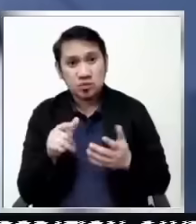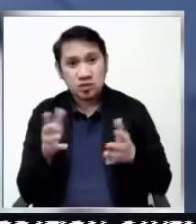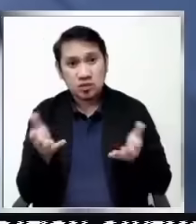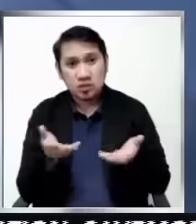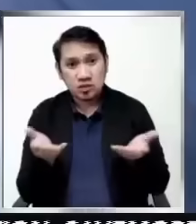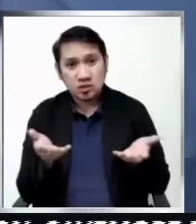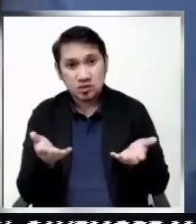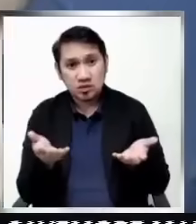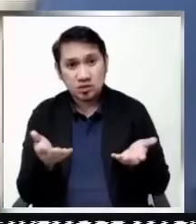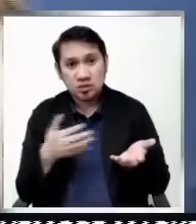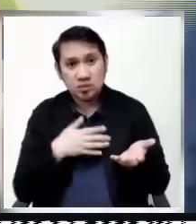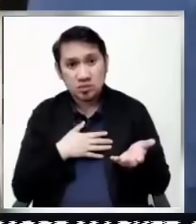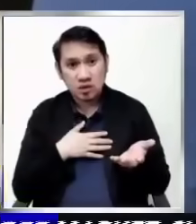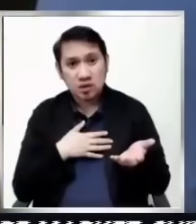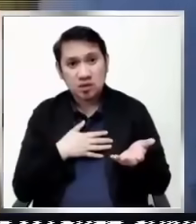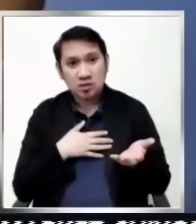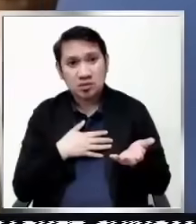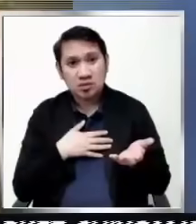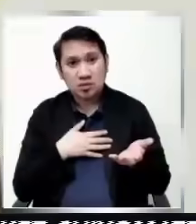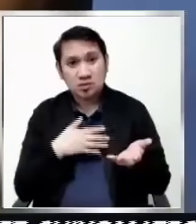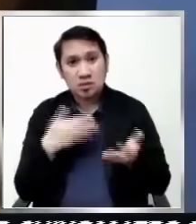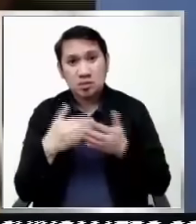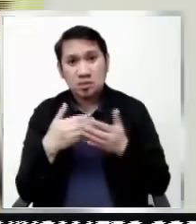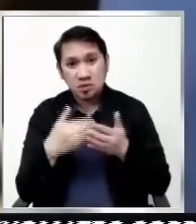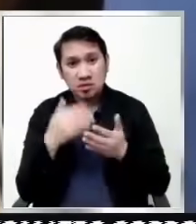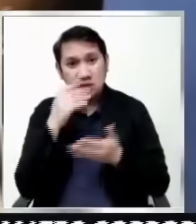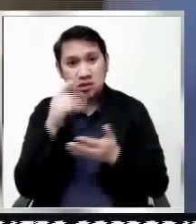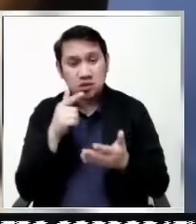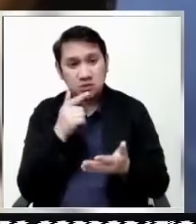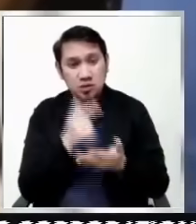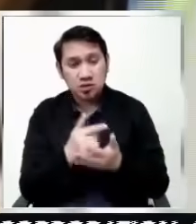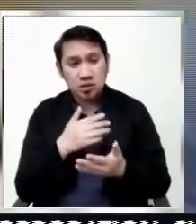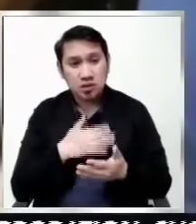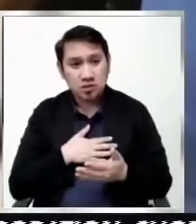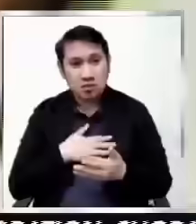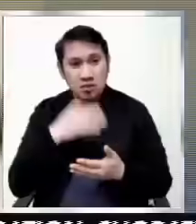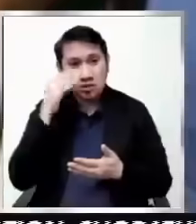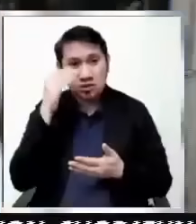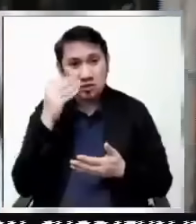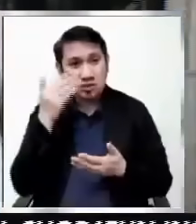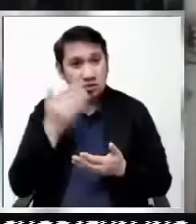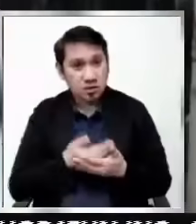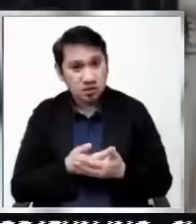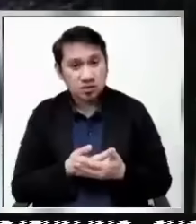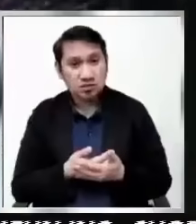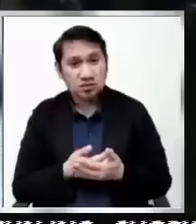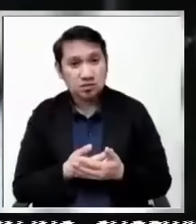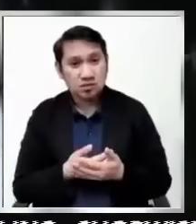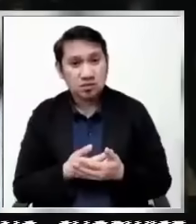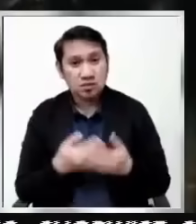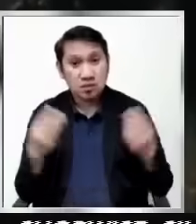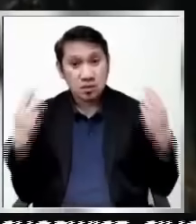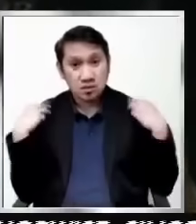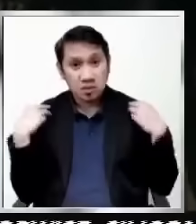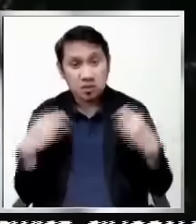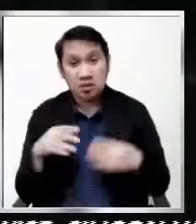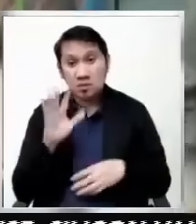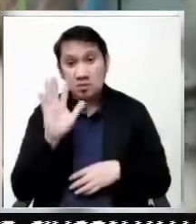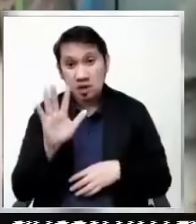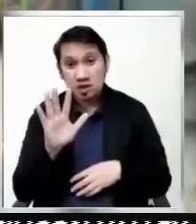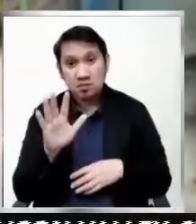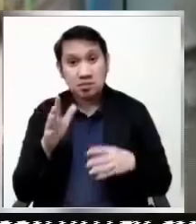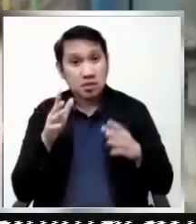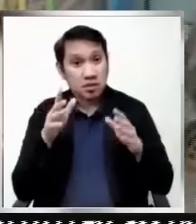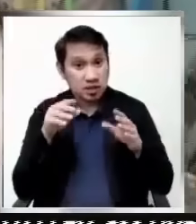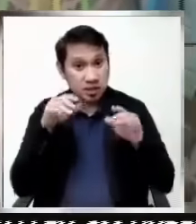pangarap ng anak ko graduating yung anak ko ma'am ng Sean lima ang nakatira sa bahay si Al naser